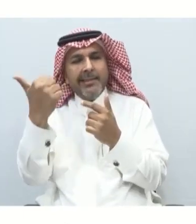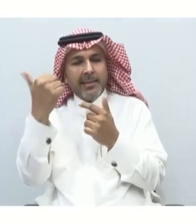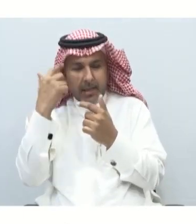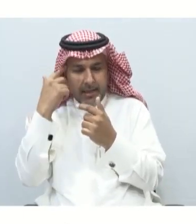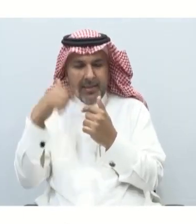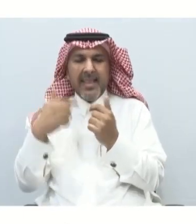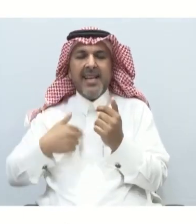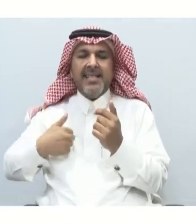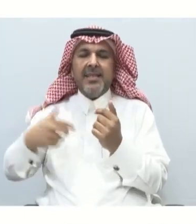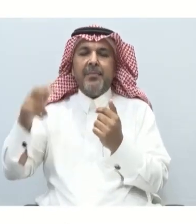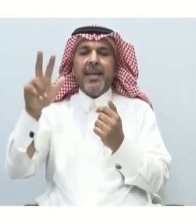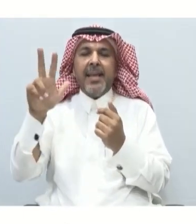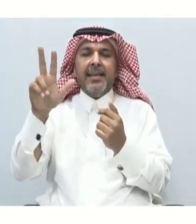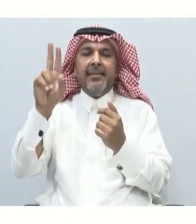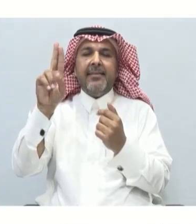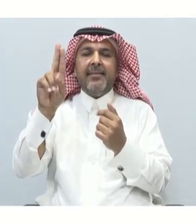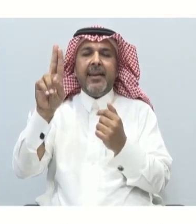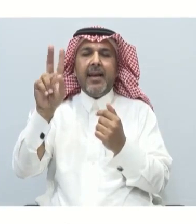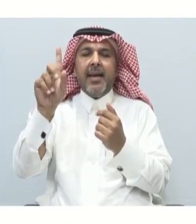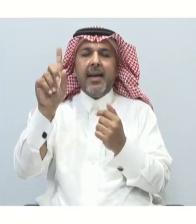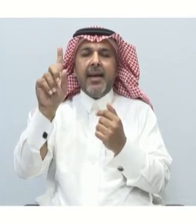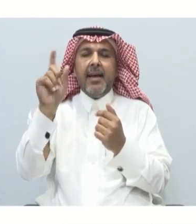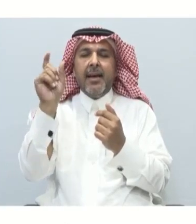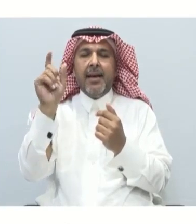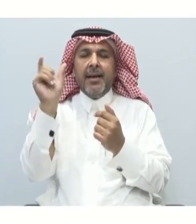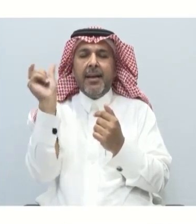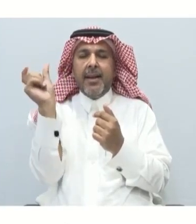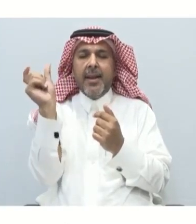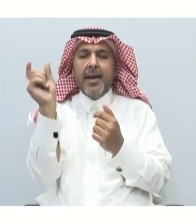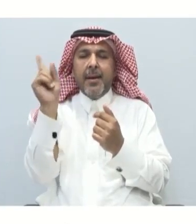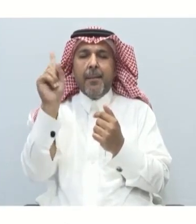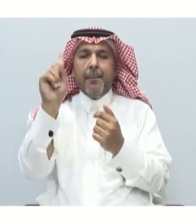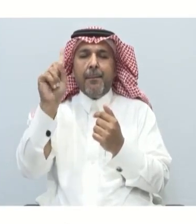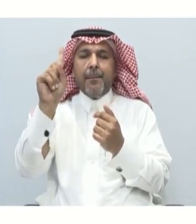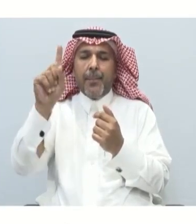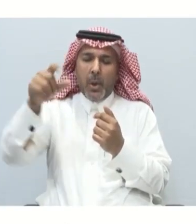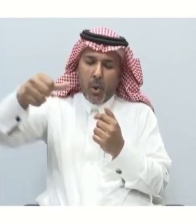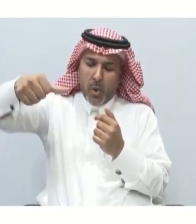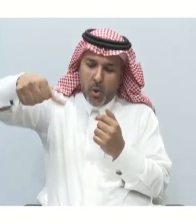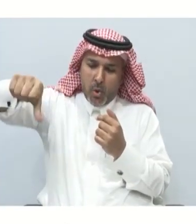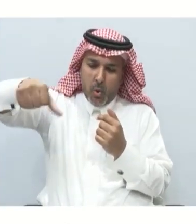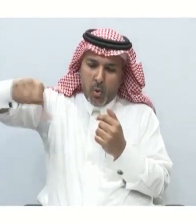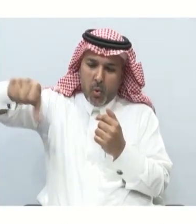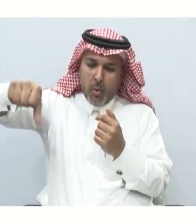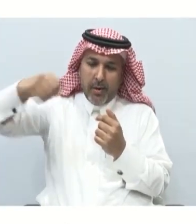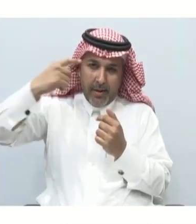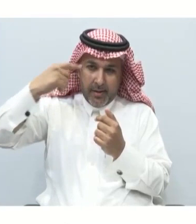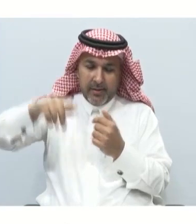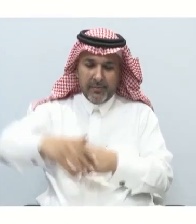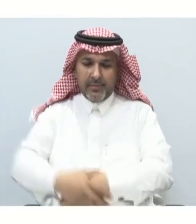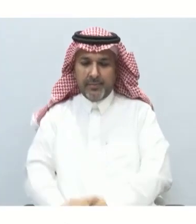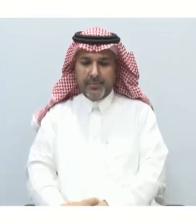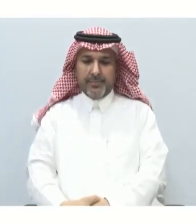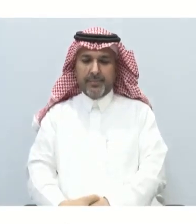اكس فبالتالي انا راح اعطيك الاكس واطلب منك ايش اطلب منك الواي فانت لو كان عندك